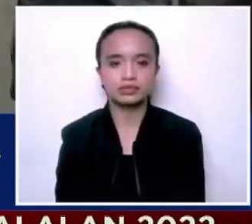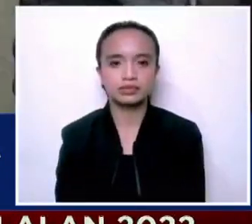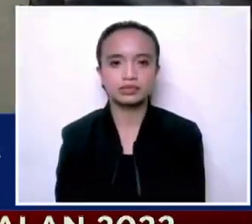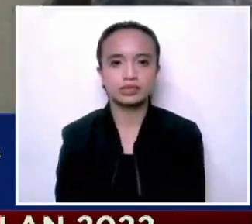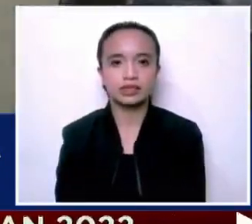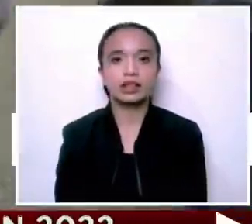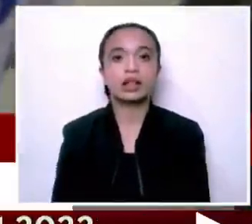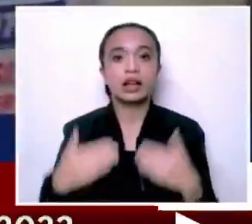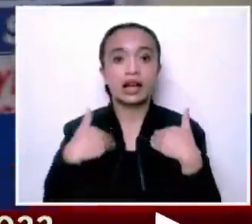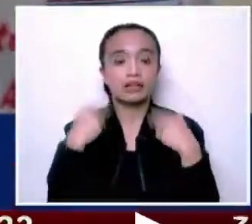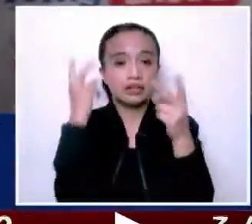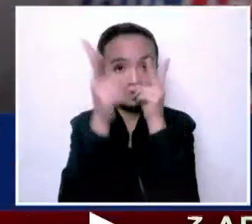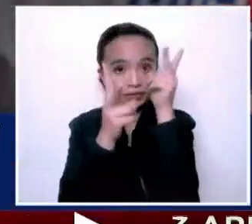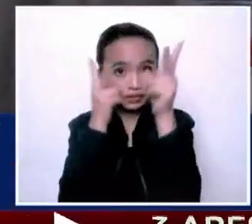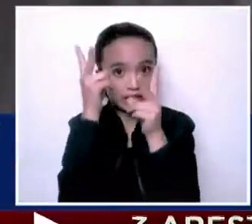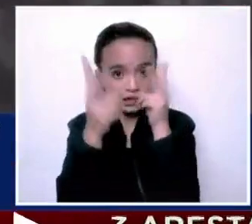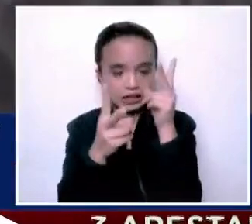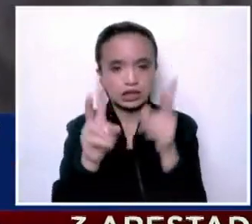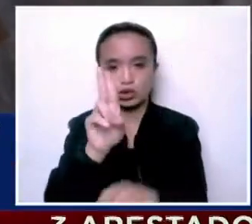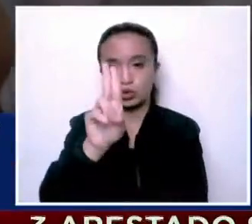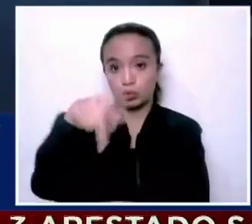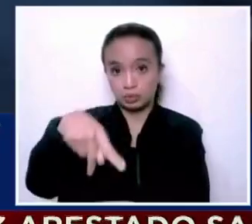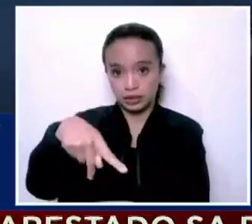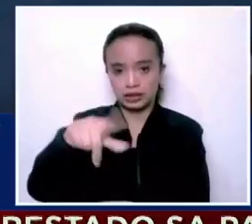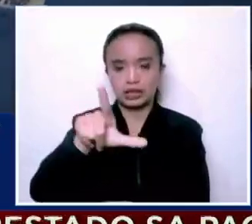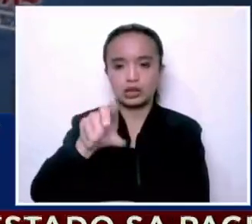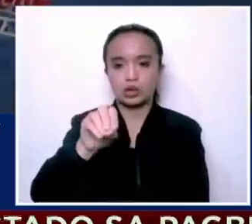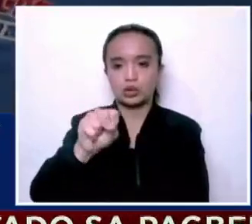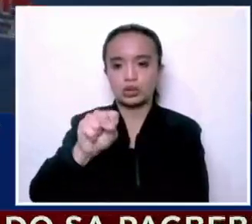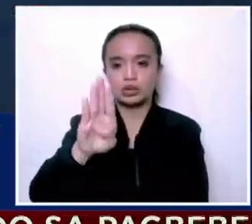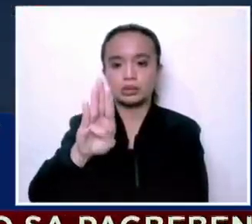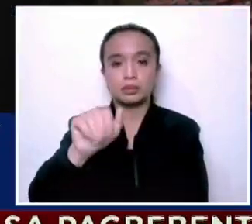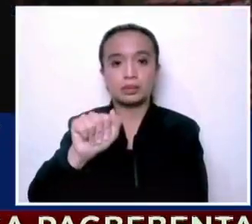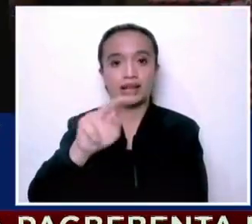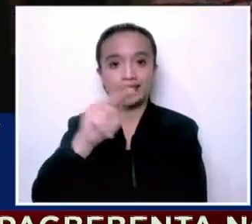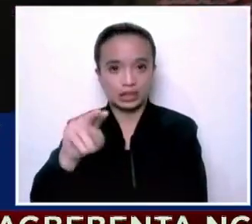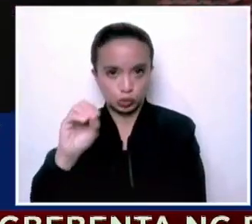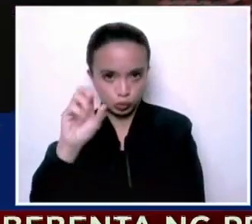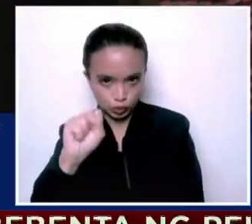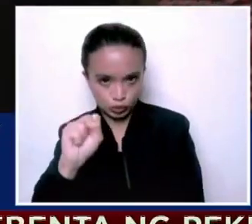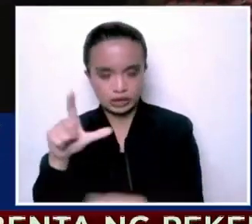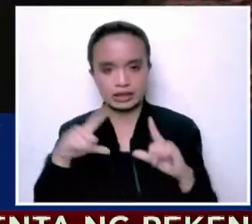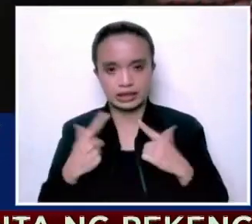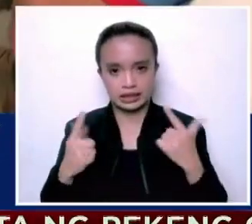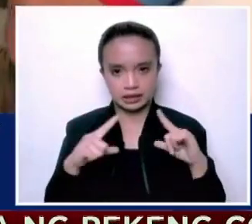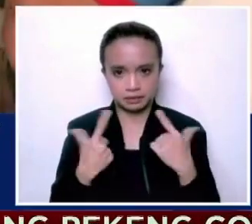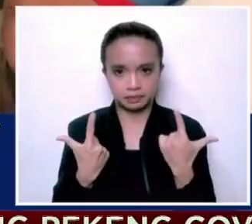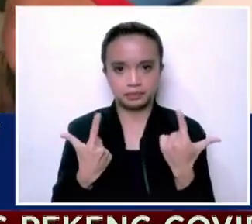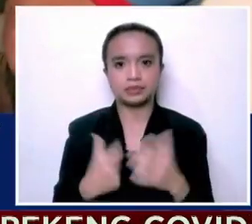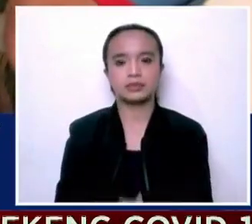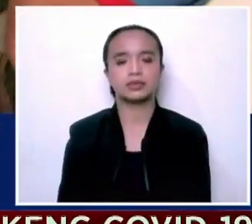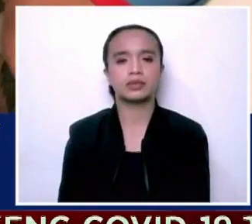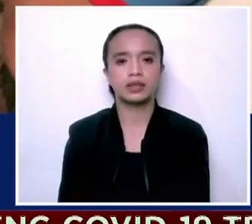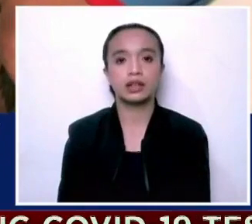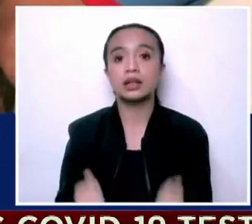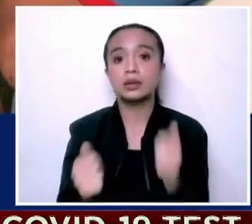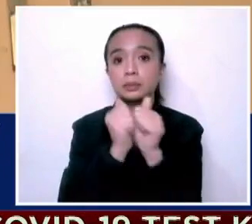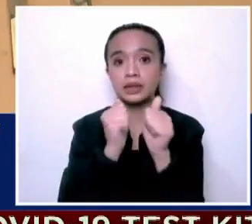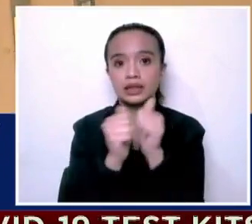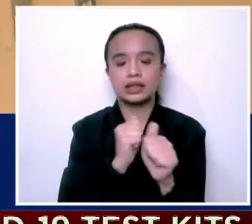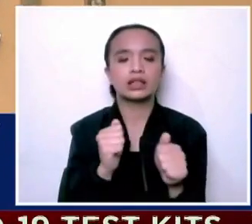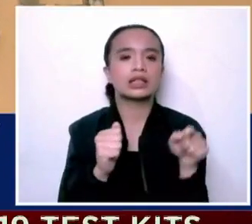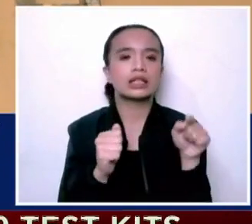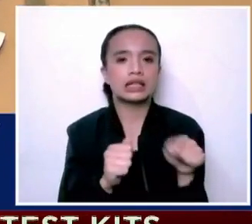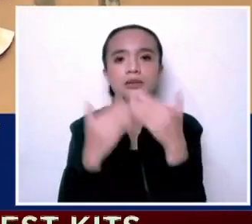Binisita ng grupo ang UP Los Baños National Institute of Molecular Biology and Biotechnology, kung saan pinasalamatan